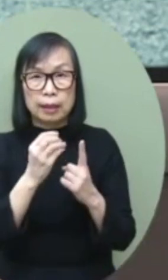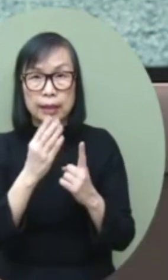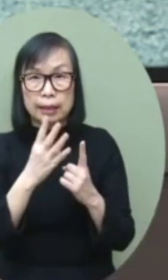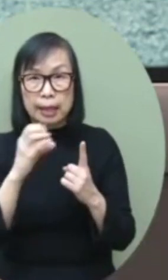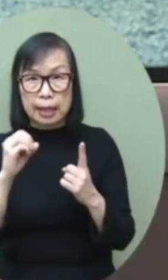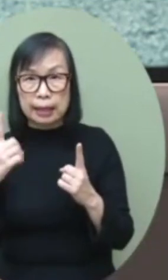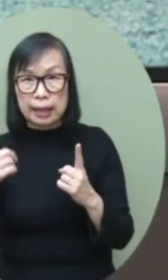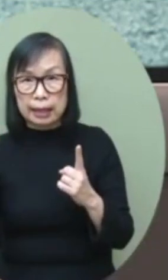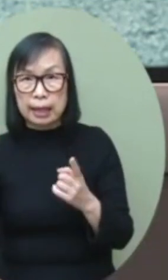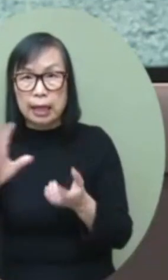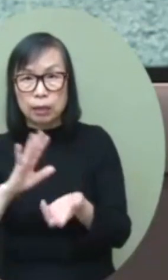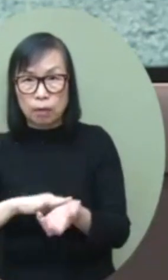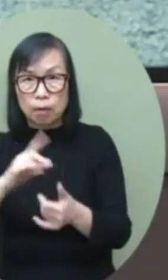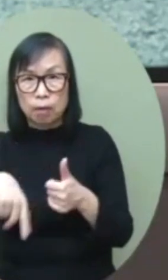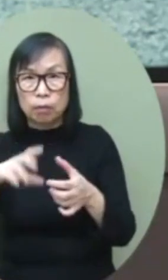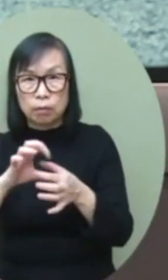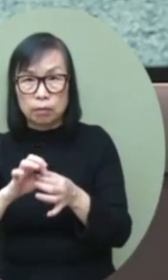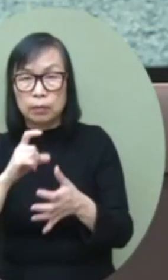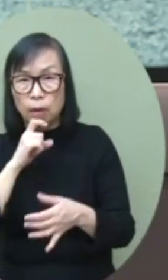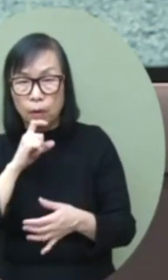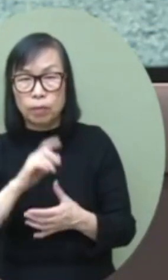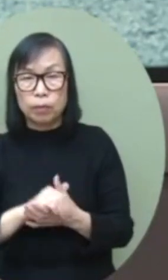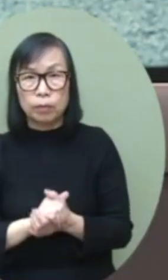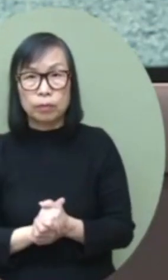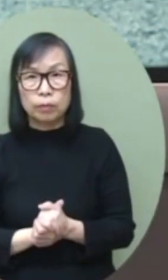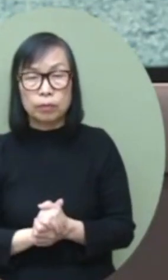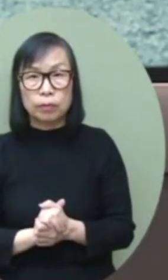14014都是一個相關的個案。